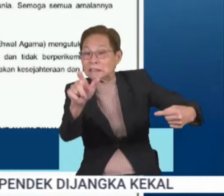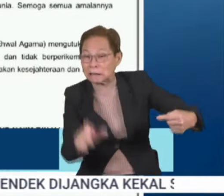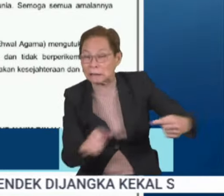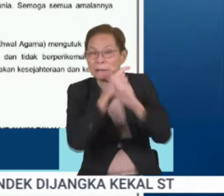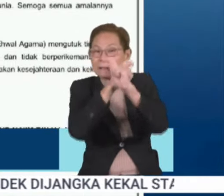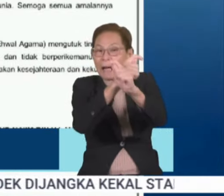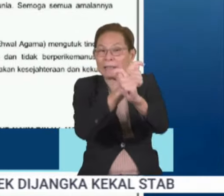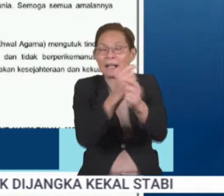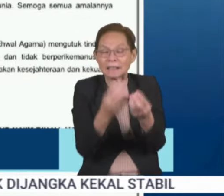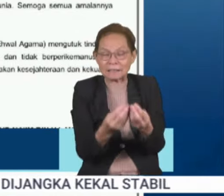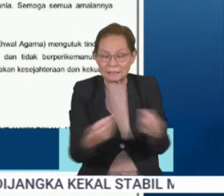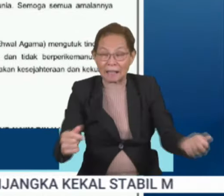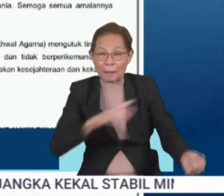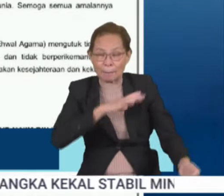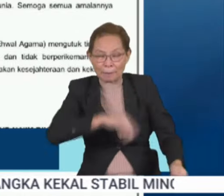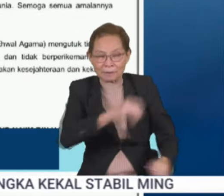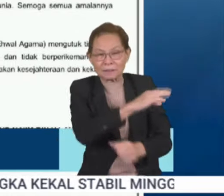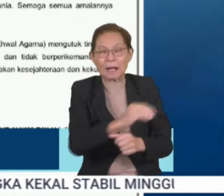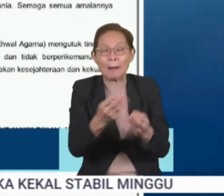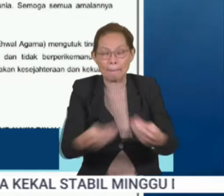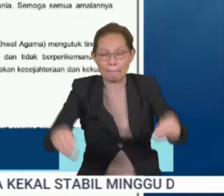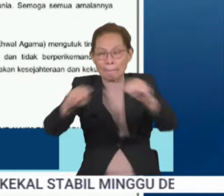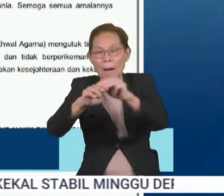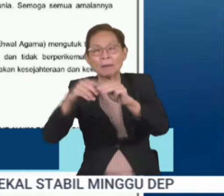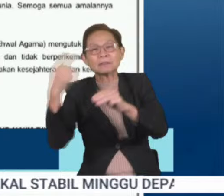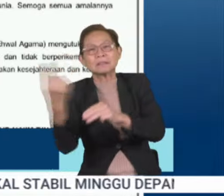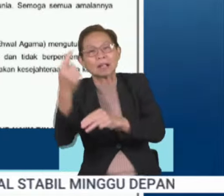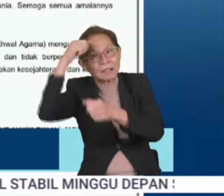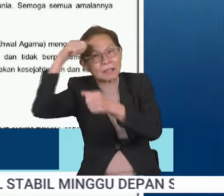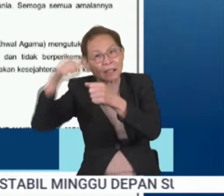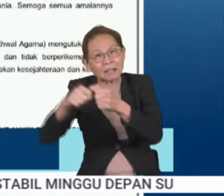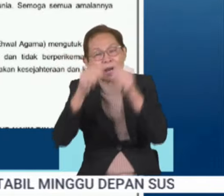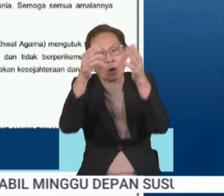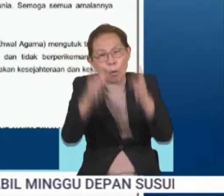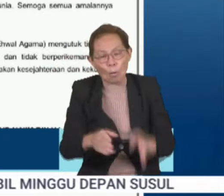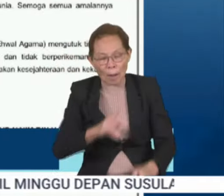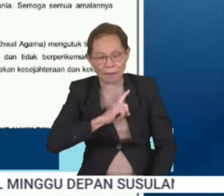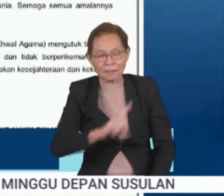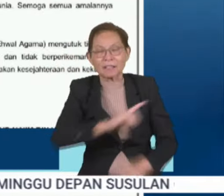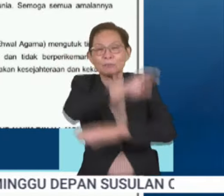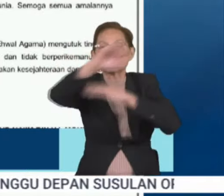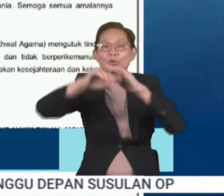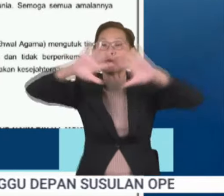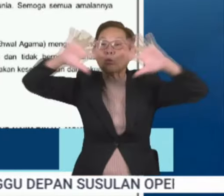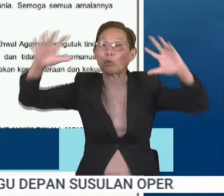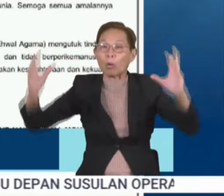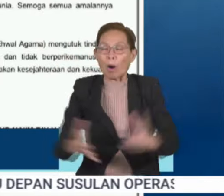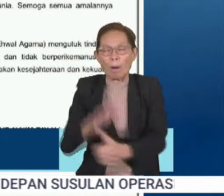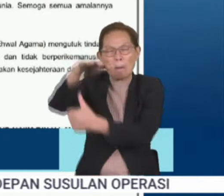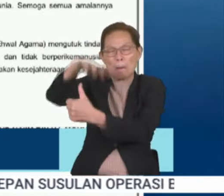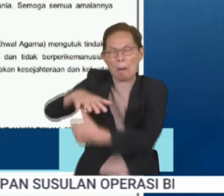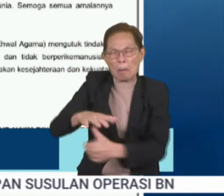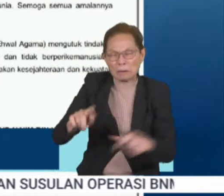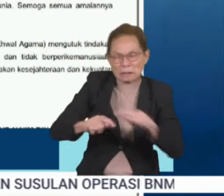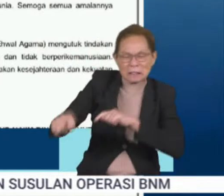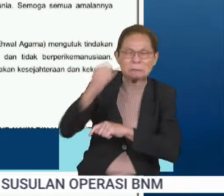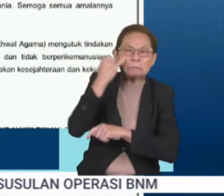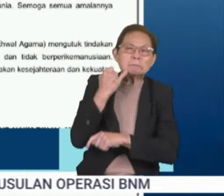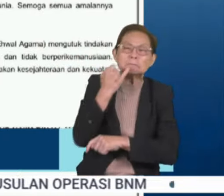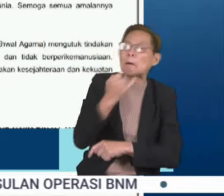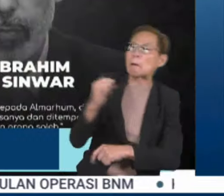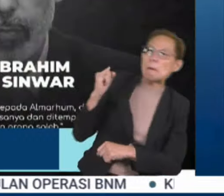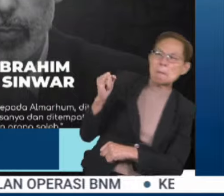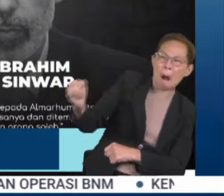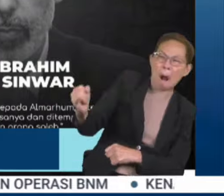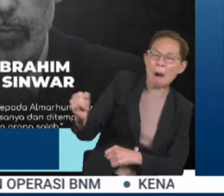mempertahankan tanah Palestin dan Masjid Al-Aqsa akan sentiasa dikenang oleh umat Islam seluruh dunia. Jabatan itu mengutuk tindakan rejim Zionis yang zalim